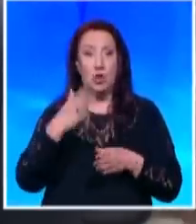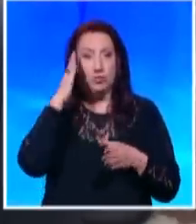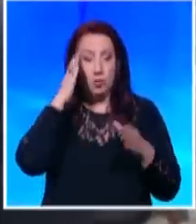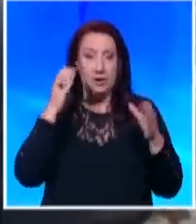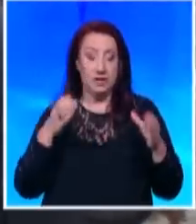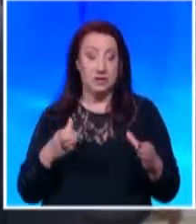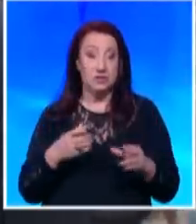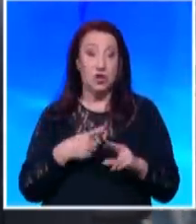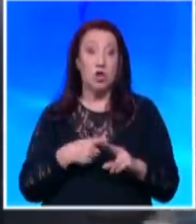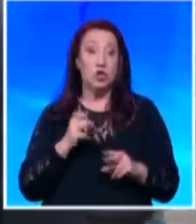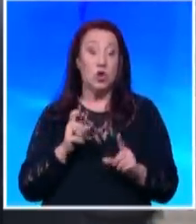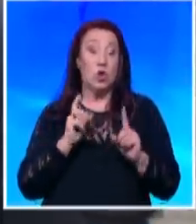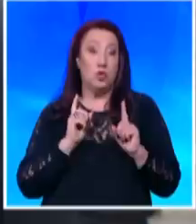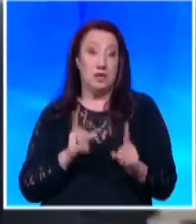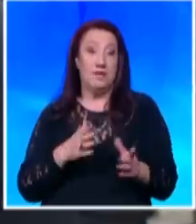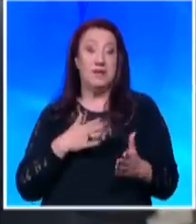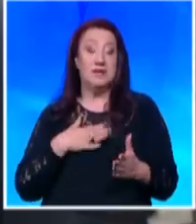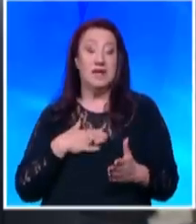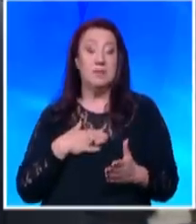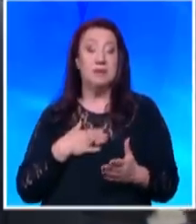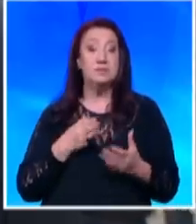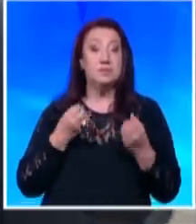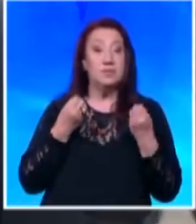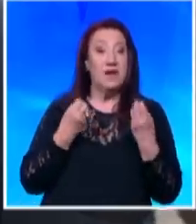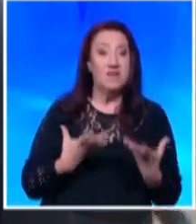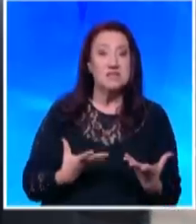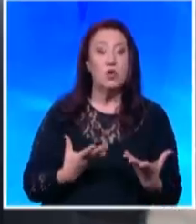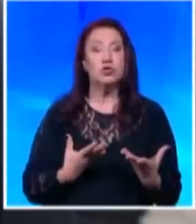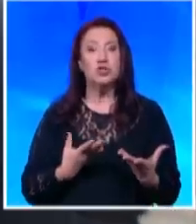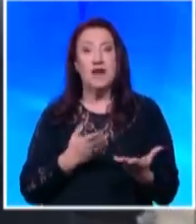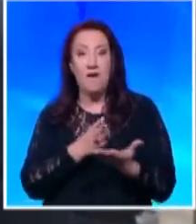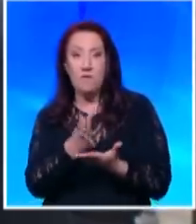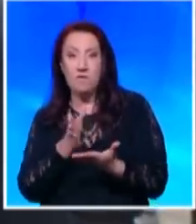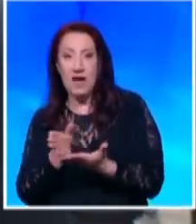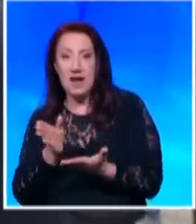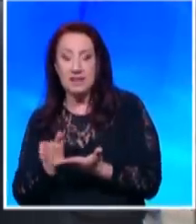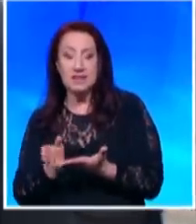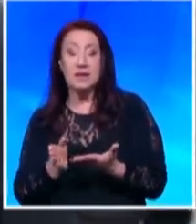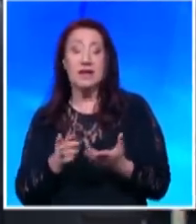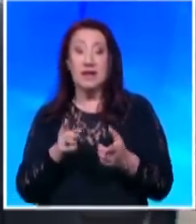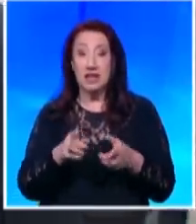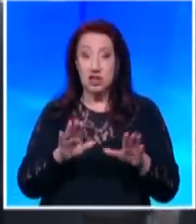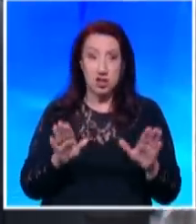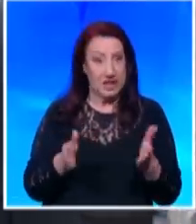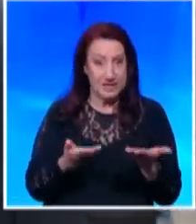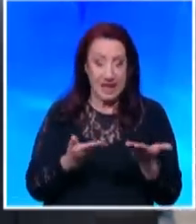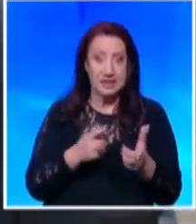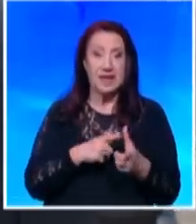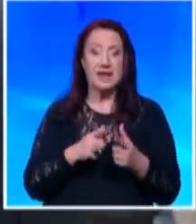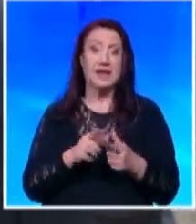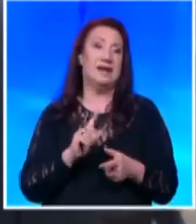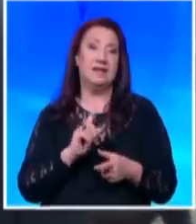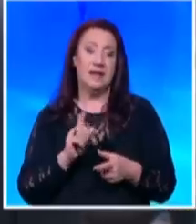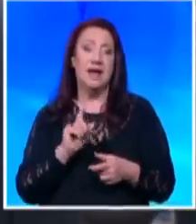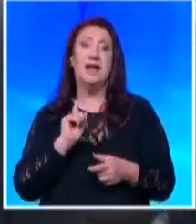трябва да се стигне до възможните конфигурации на един бъдещ парламент. Дали това ще стане или няма да стане, нека първата и втората политическа